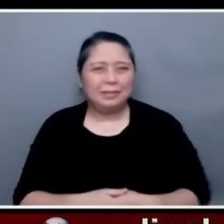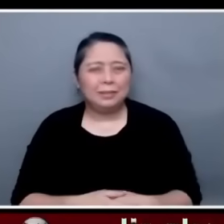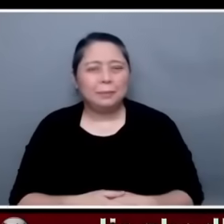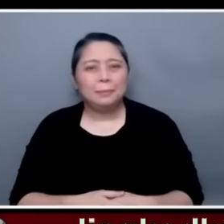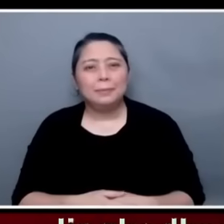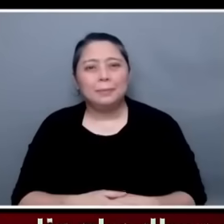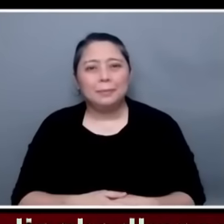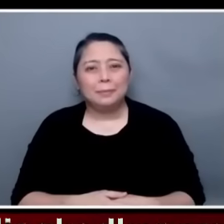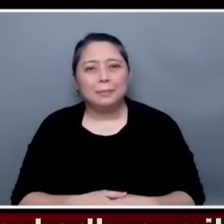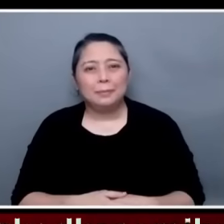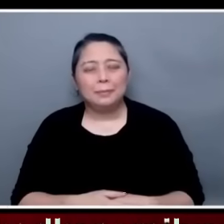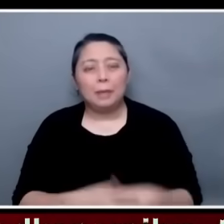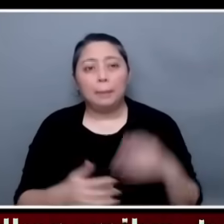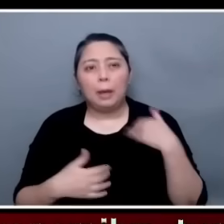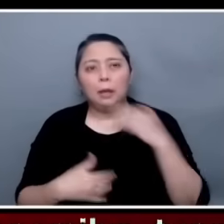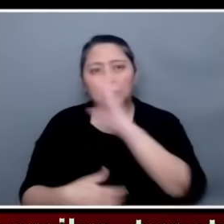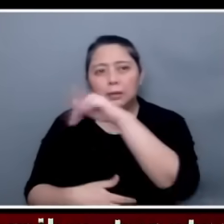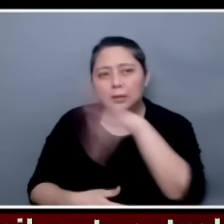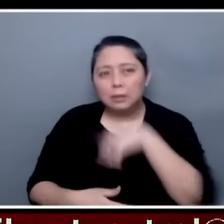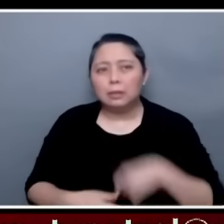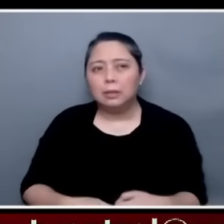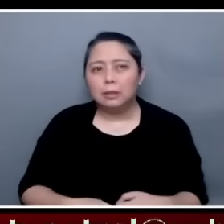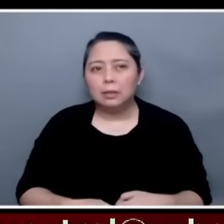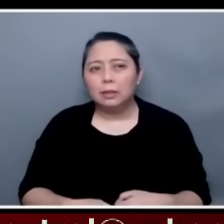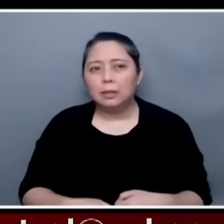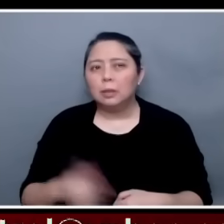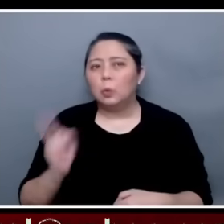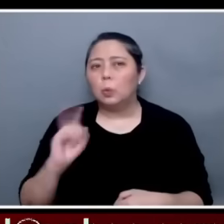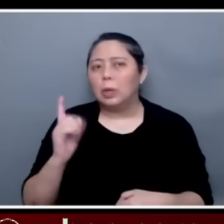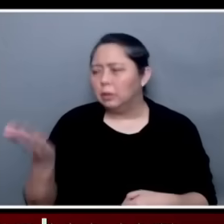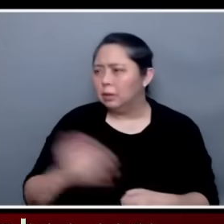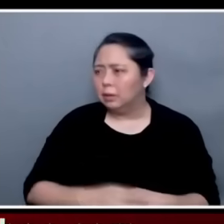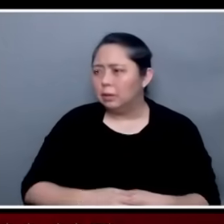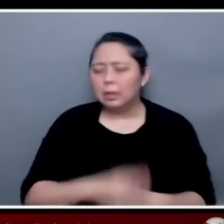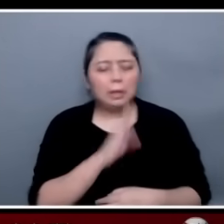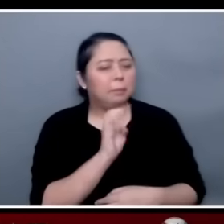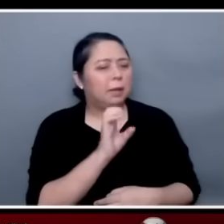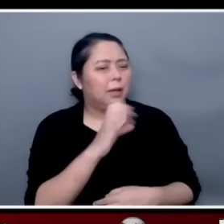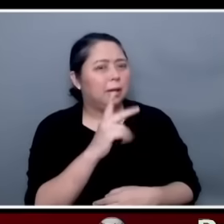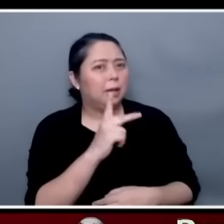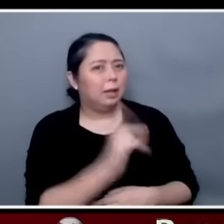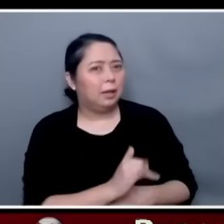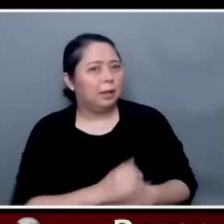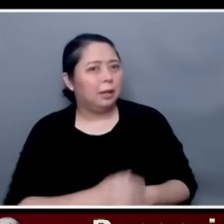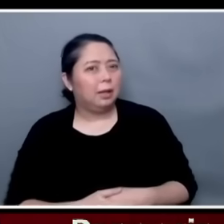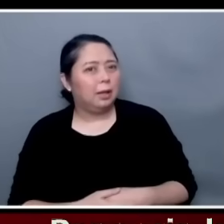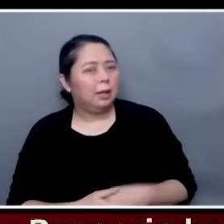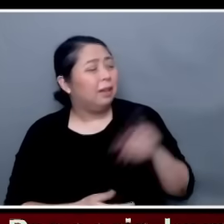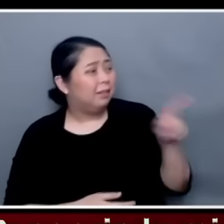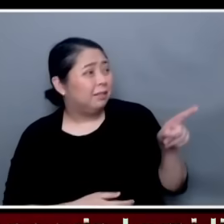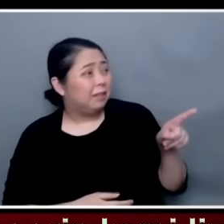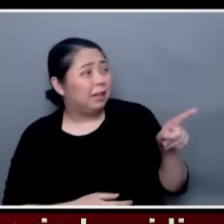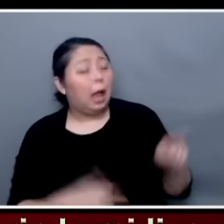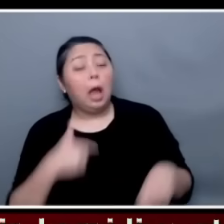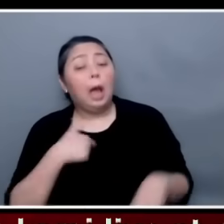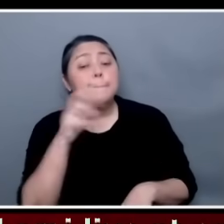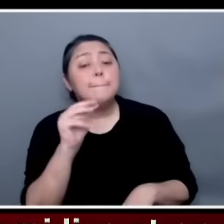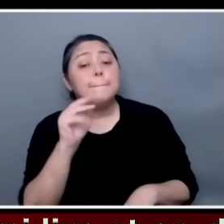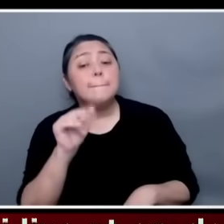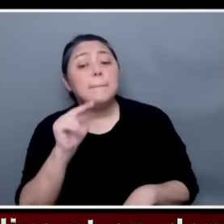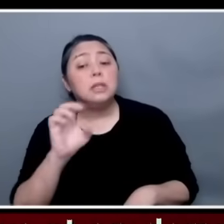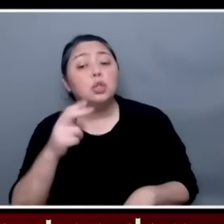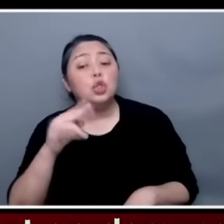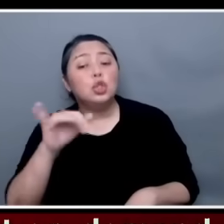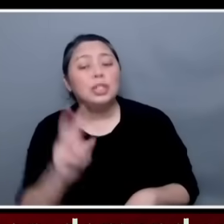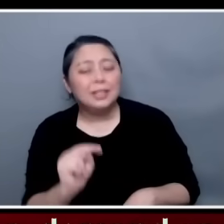Bakit napakatagal mo? Becky? Si Miss Minchin to! May Becky kasi. Tita ka talaga. Hindi si Minchin, Minaya!